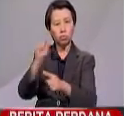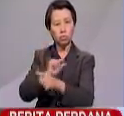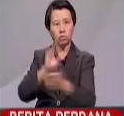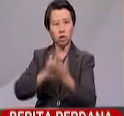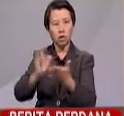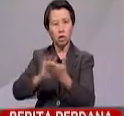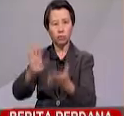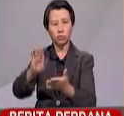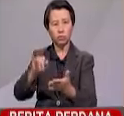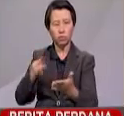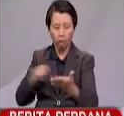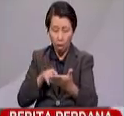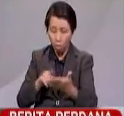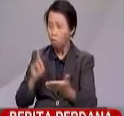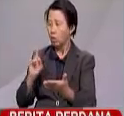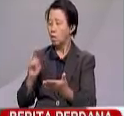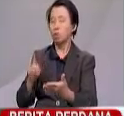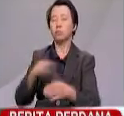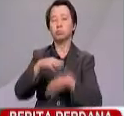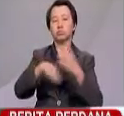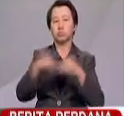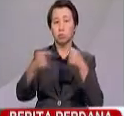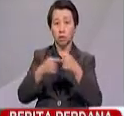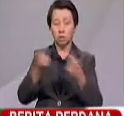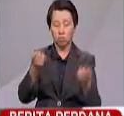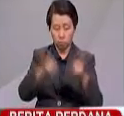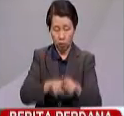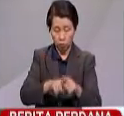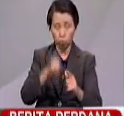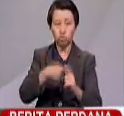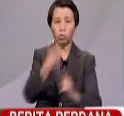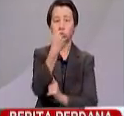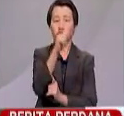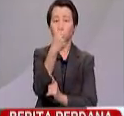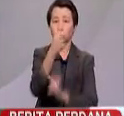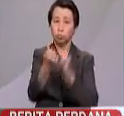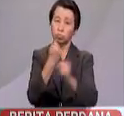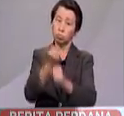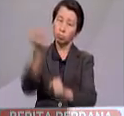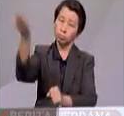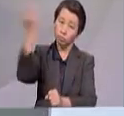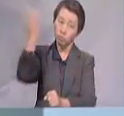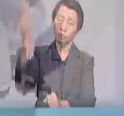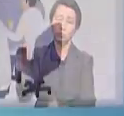aplikasi Facebook. Semua kes didakwa berlaku Oktober tahun lalu.